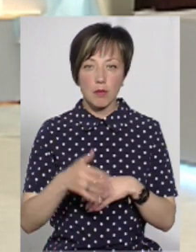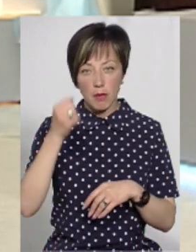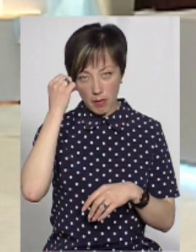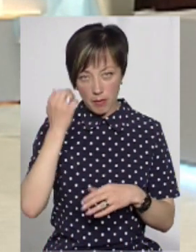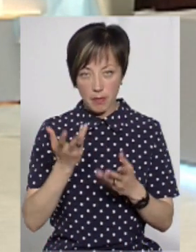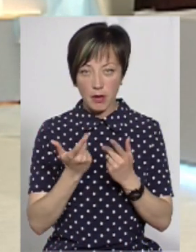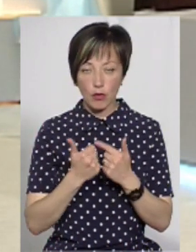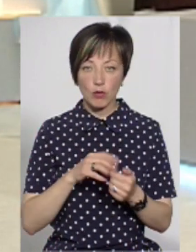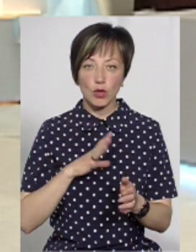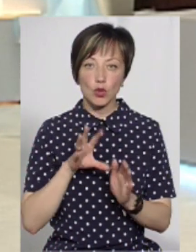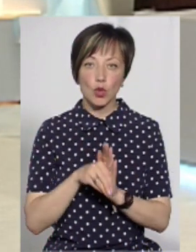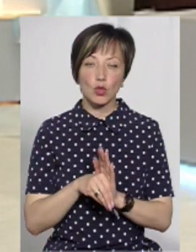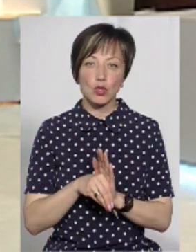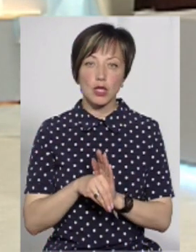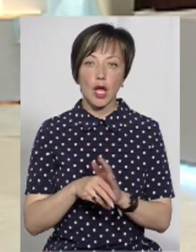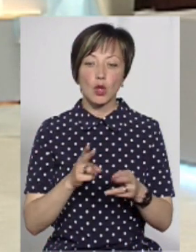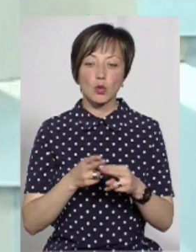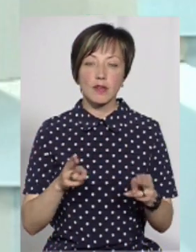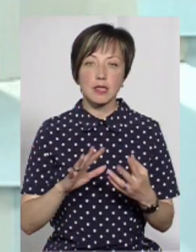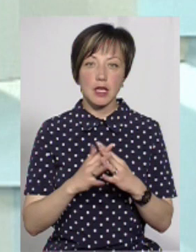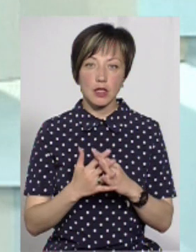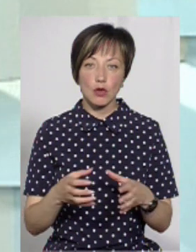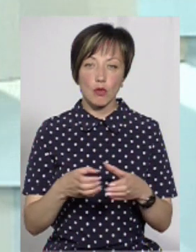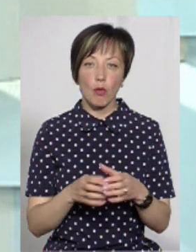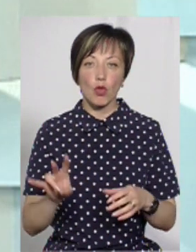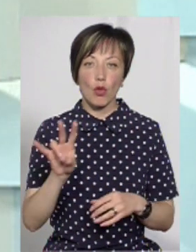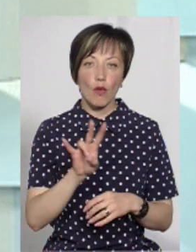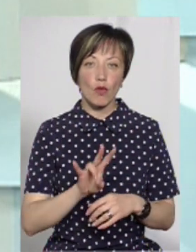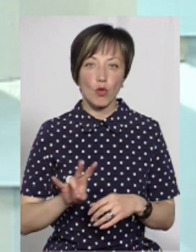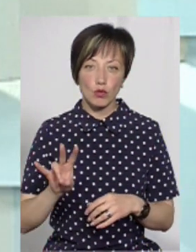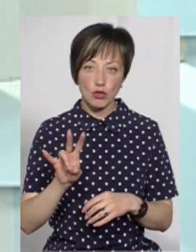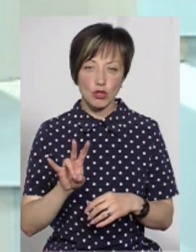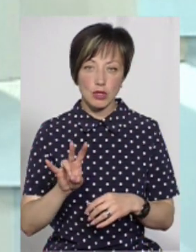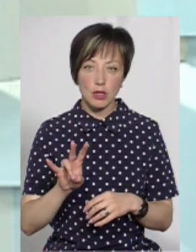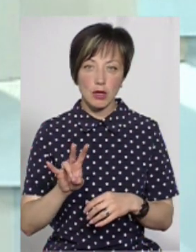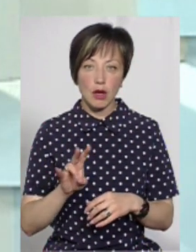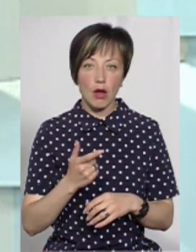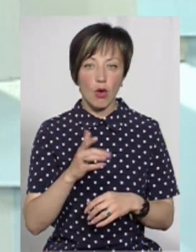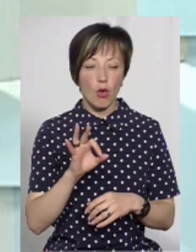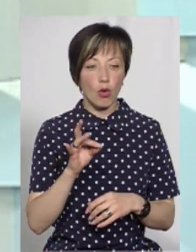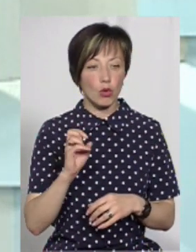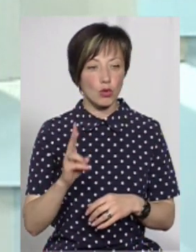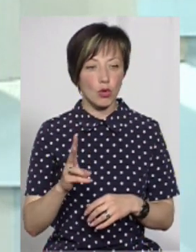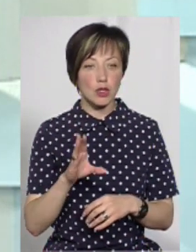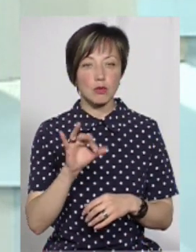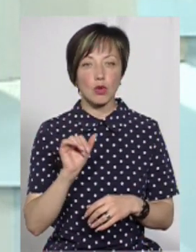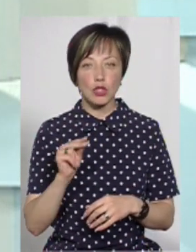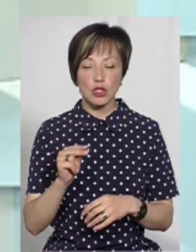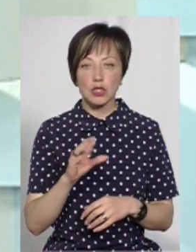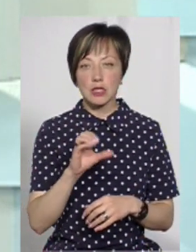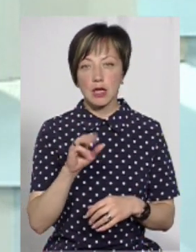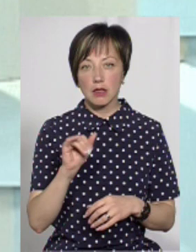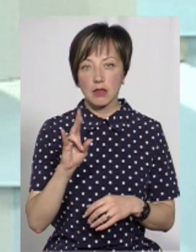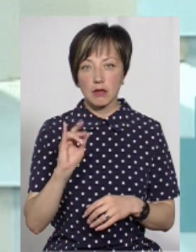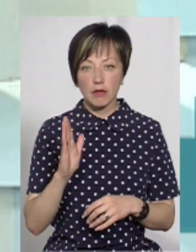зараз перерахую, були долучені Дунаєвецька селищна громада, Новоушицька, Городок, Смотрич, Сатанів,